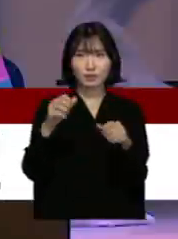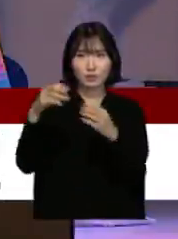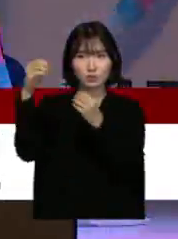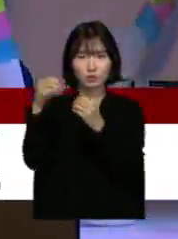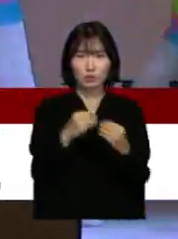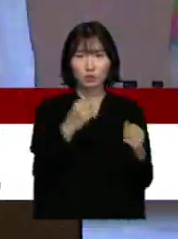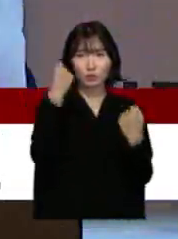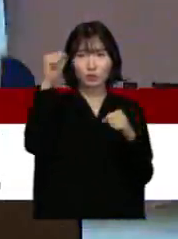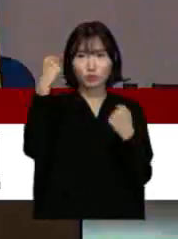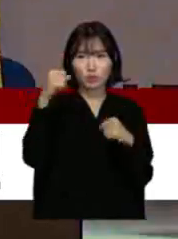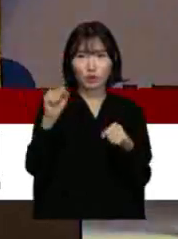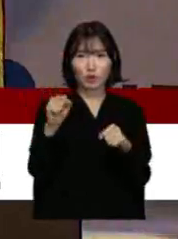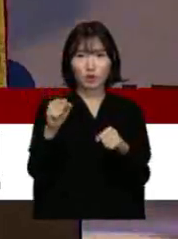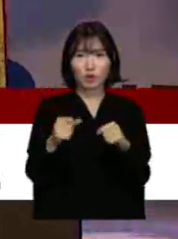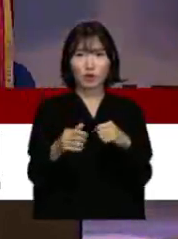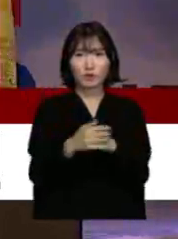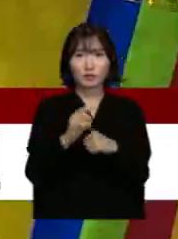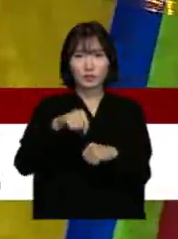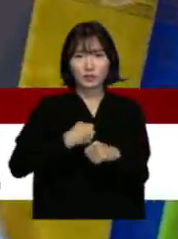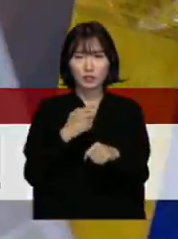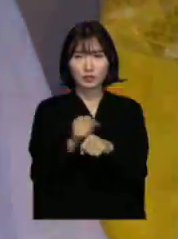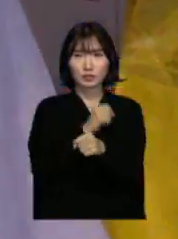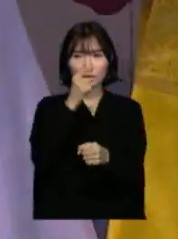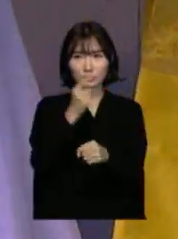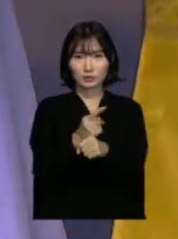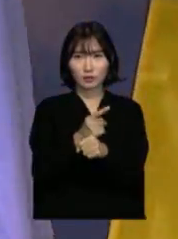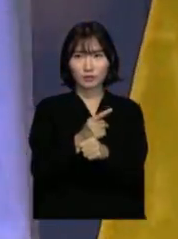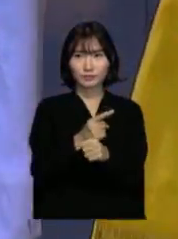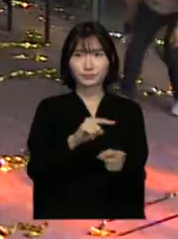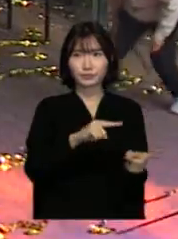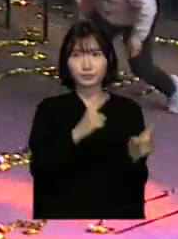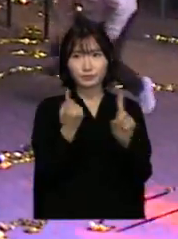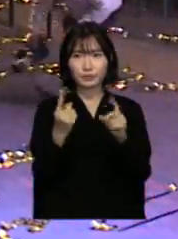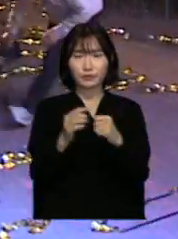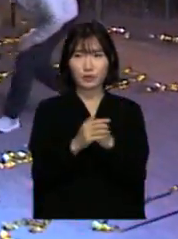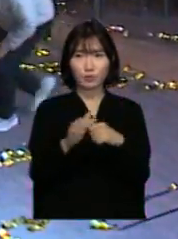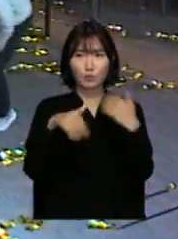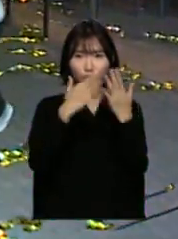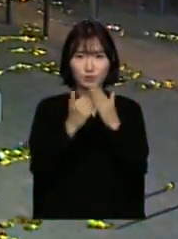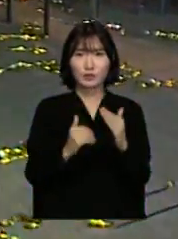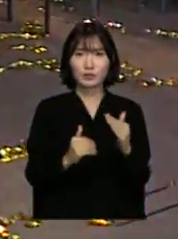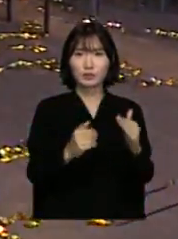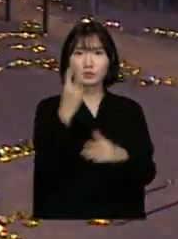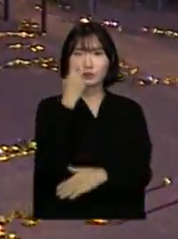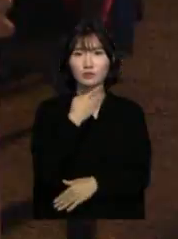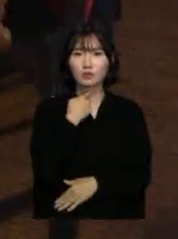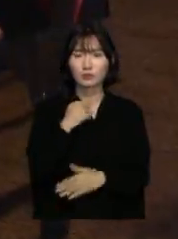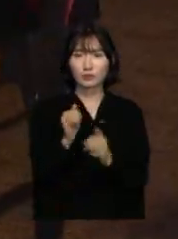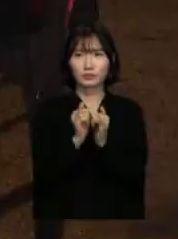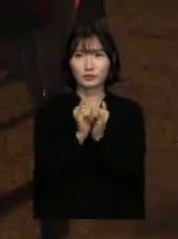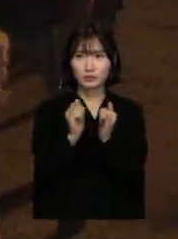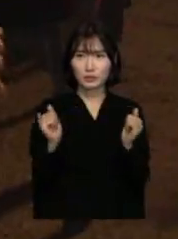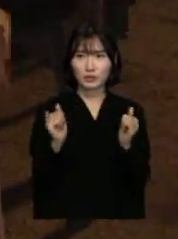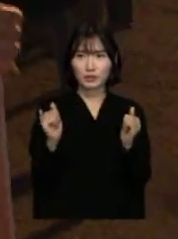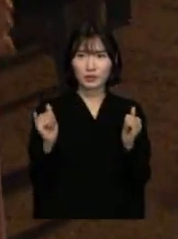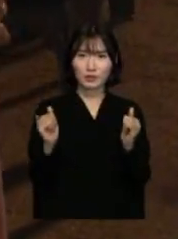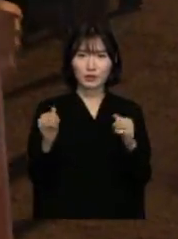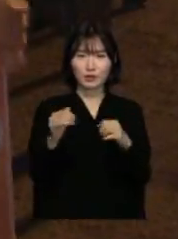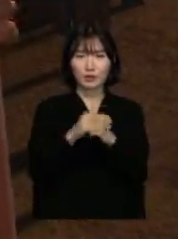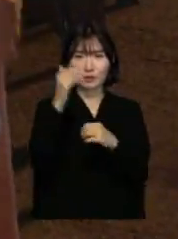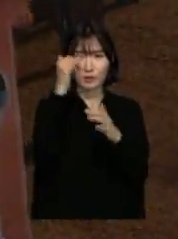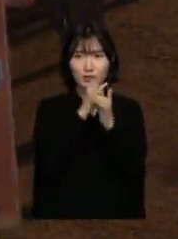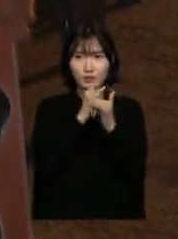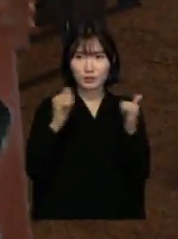무용까지 저마다 특색을 담았습니다. 무대에 오르기까지 전 과정을 지켜봤던 주민들은 객석이 떠나갈